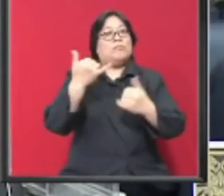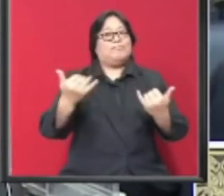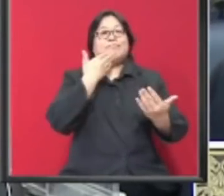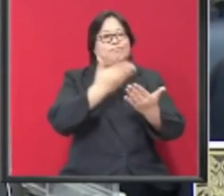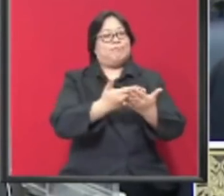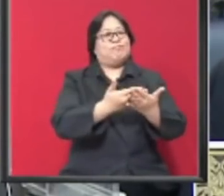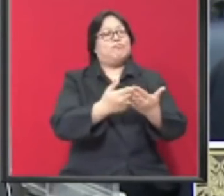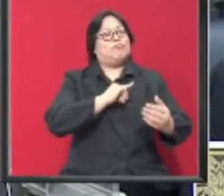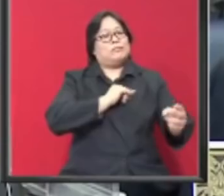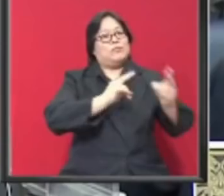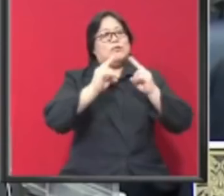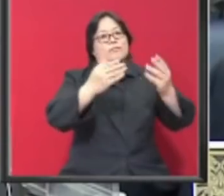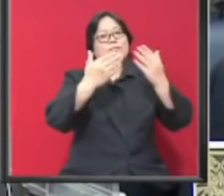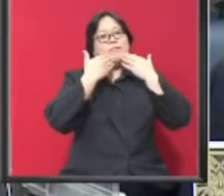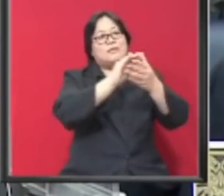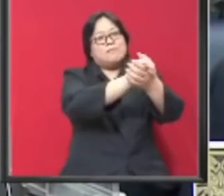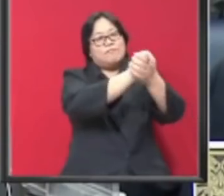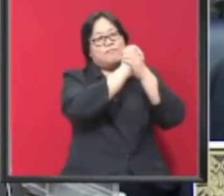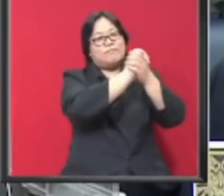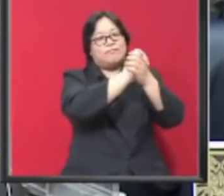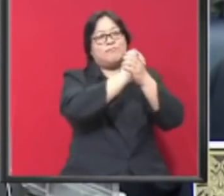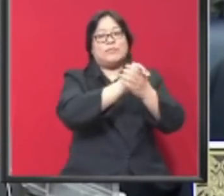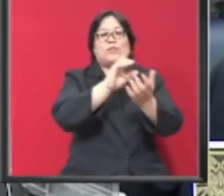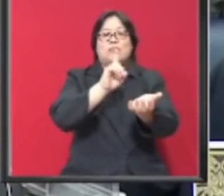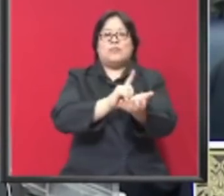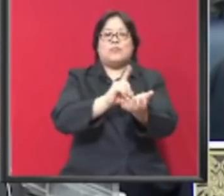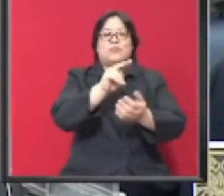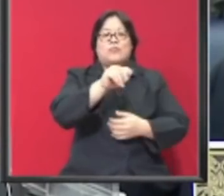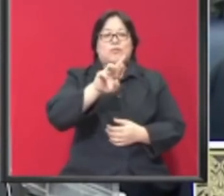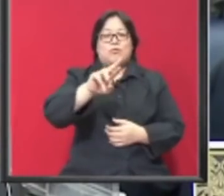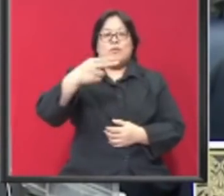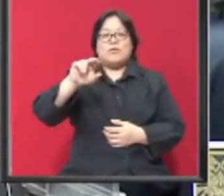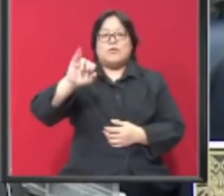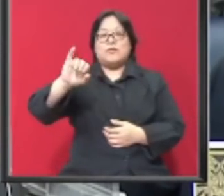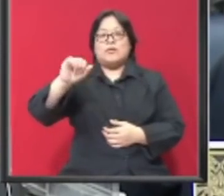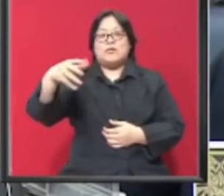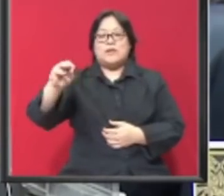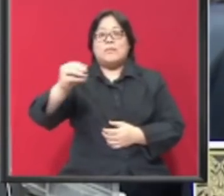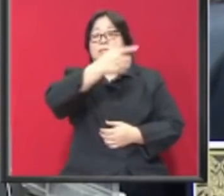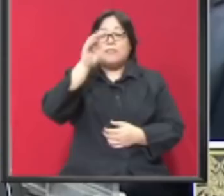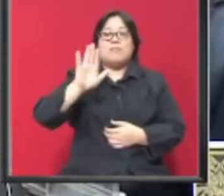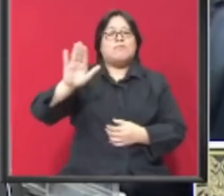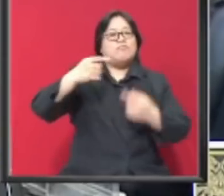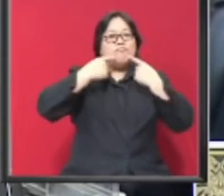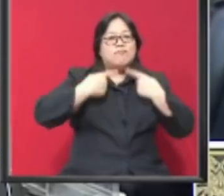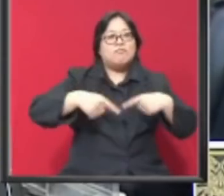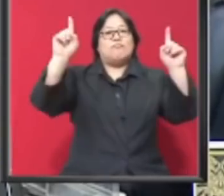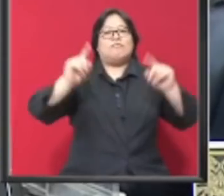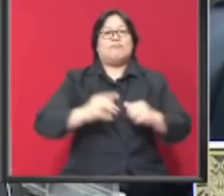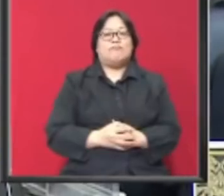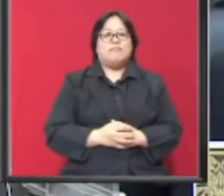saya ucapkan ia kepada dokter nursyam karena kejayaannya